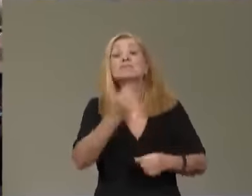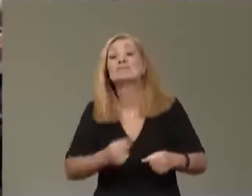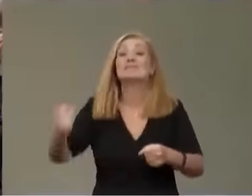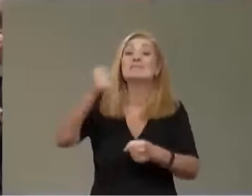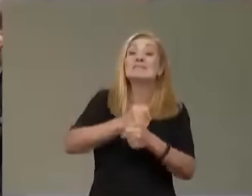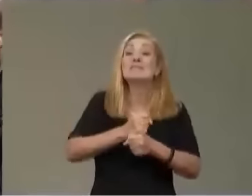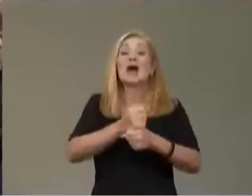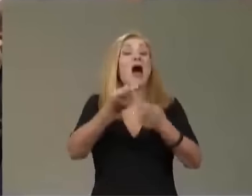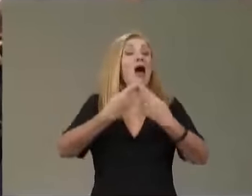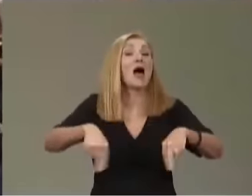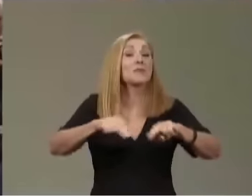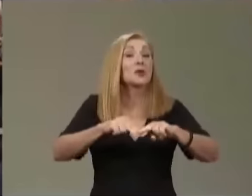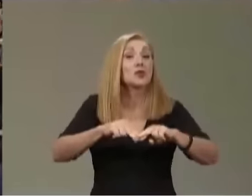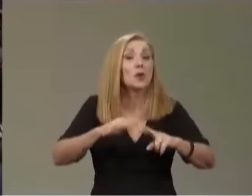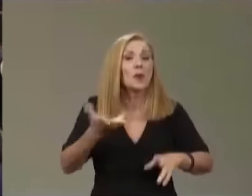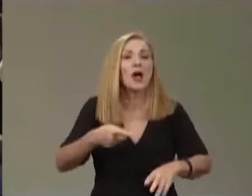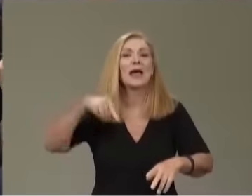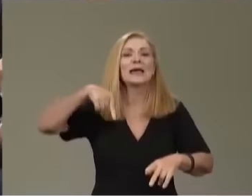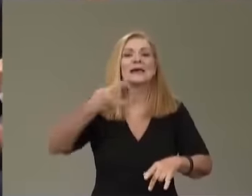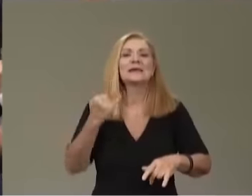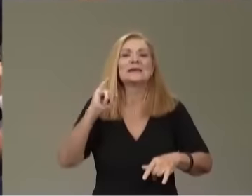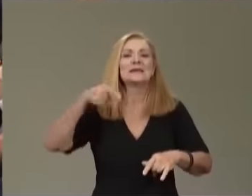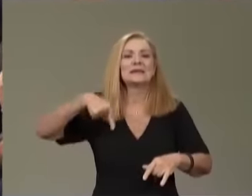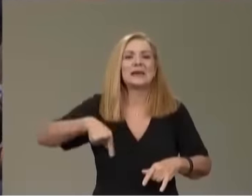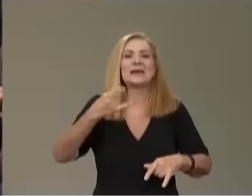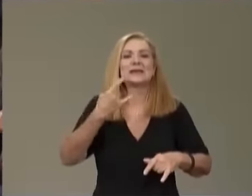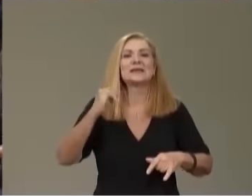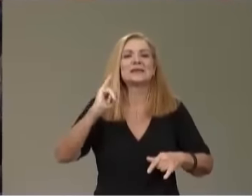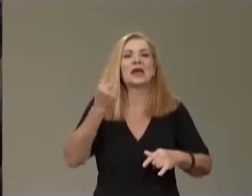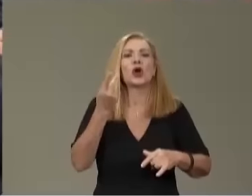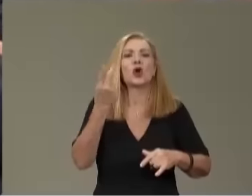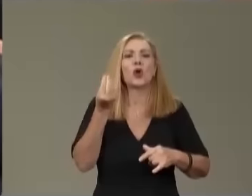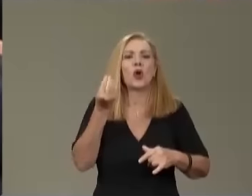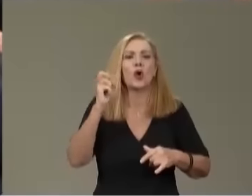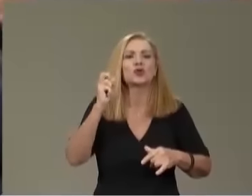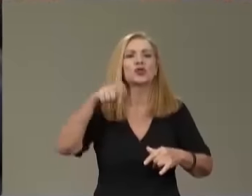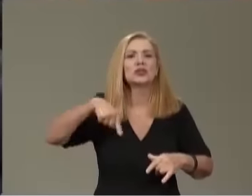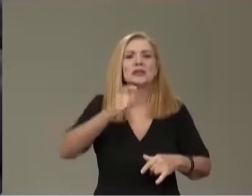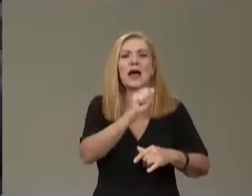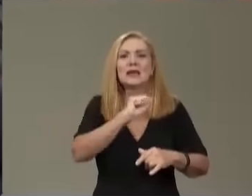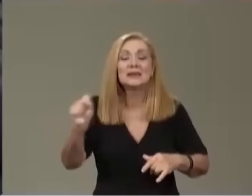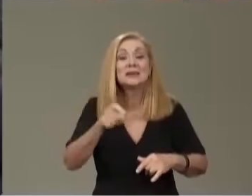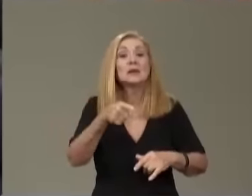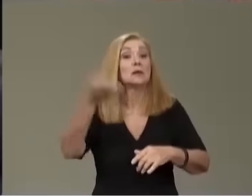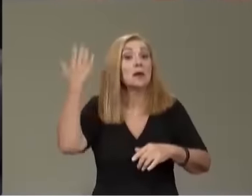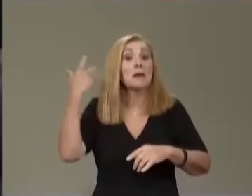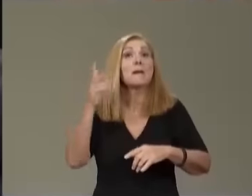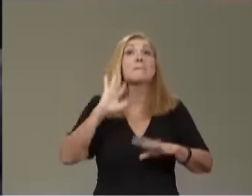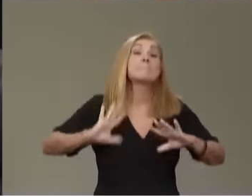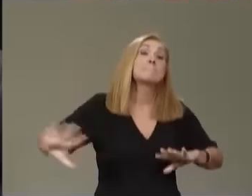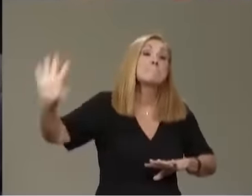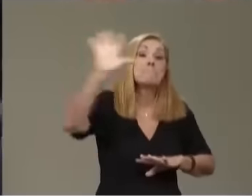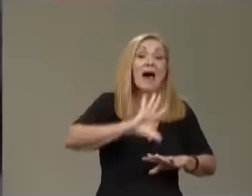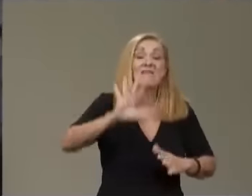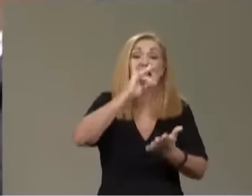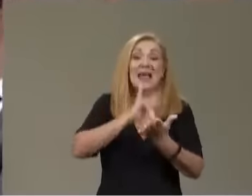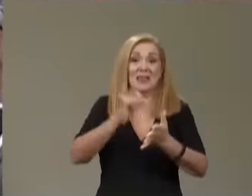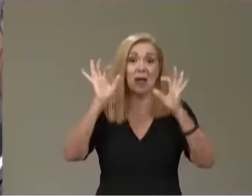σας άνθρωπο, τον Απόστολο Τζιτζικώστα, στην τελευταία του παρουσία ως επιτυχημένου Περιφερειάρχη Κεντρικής